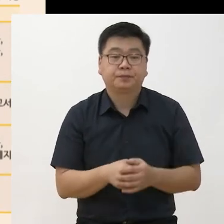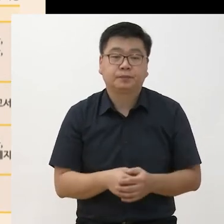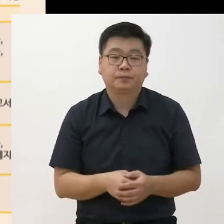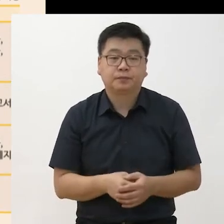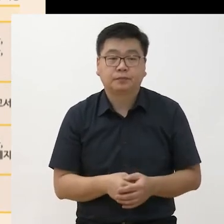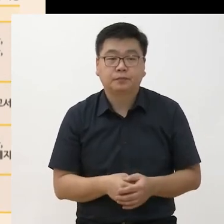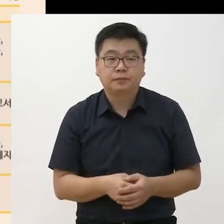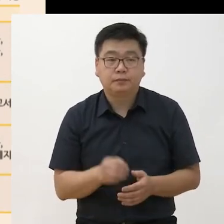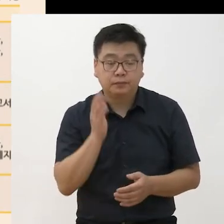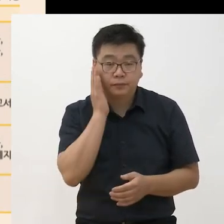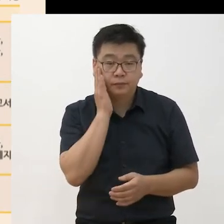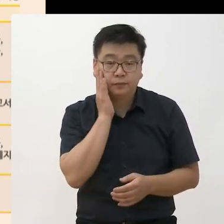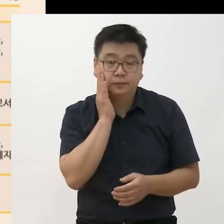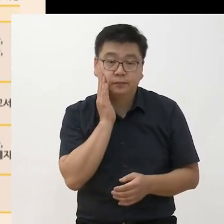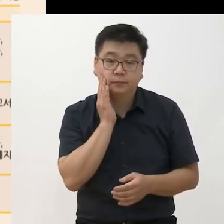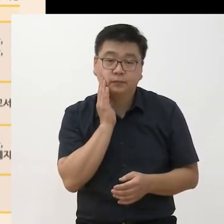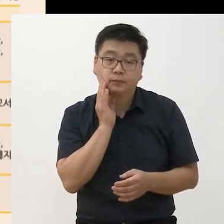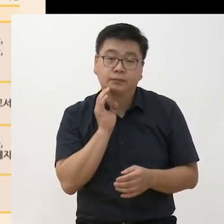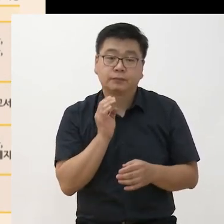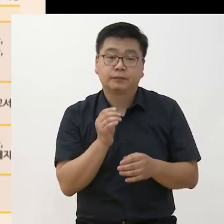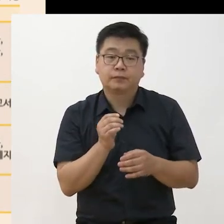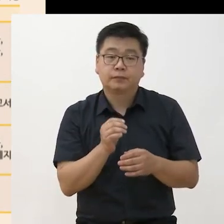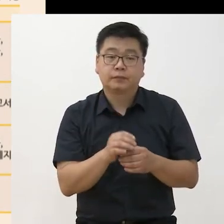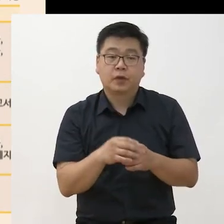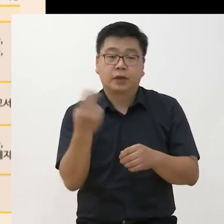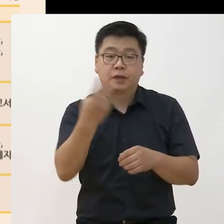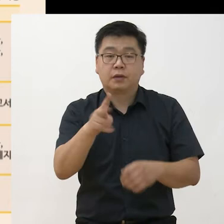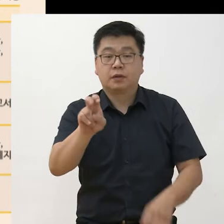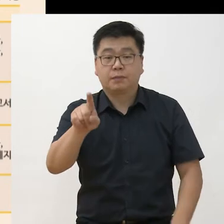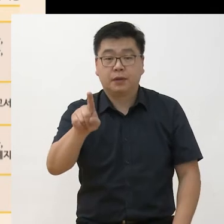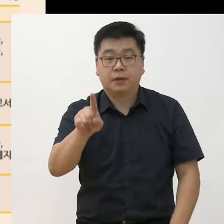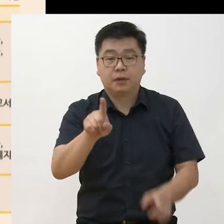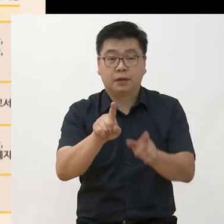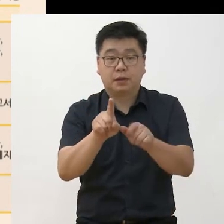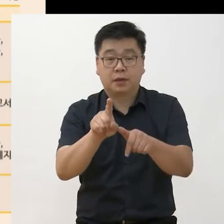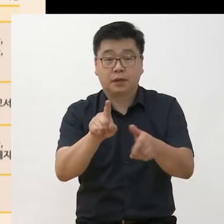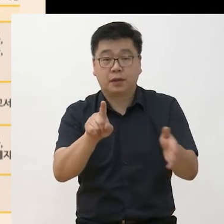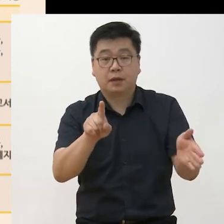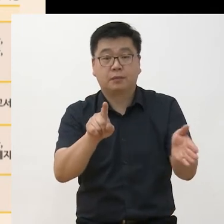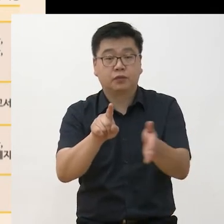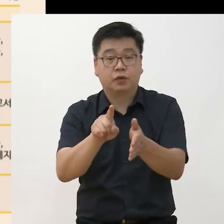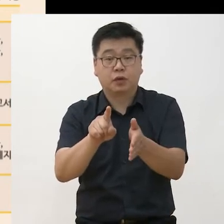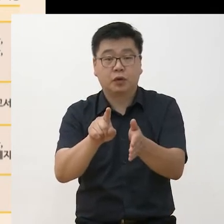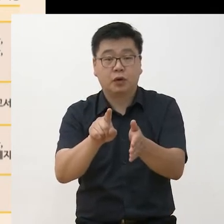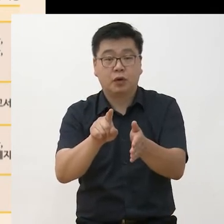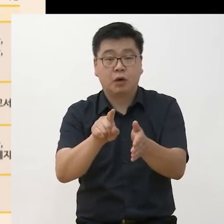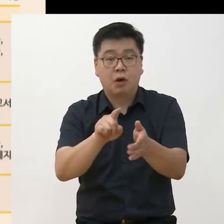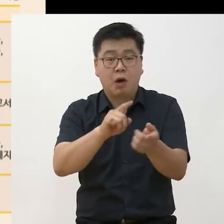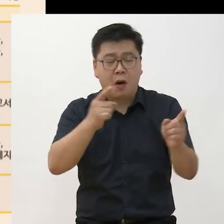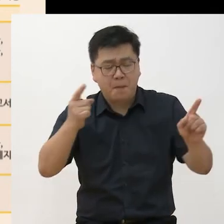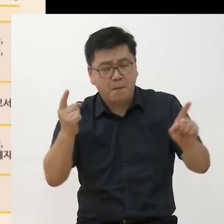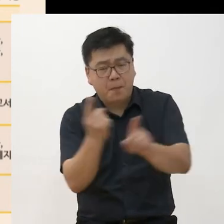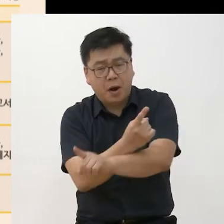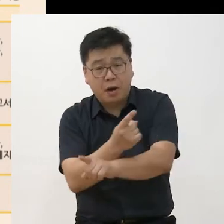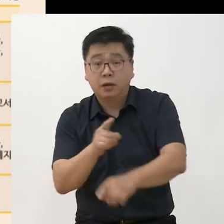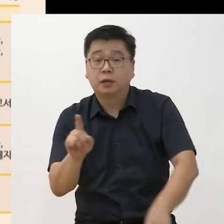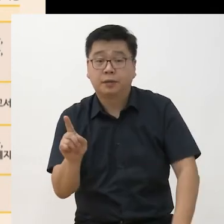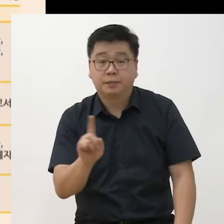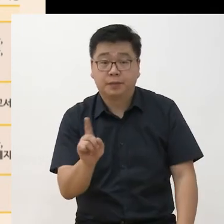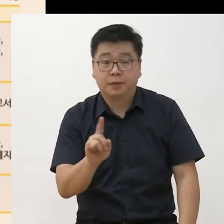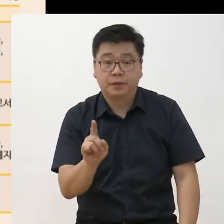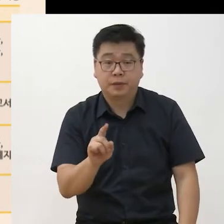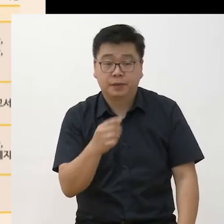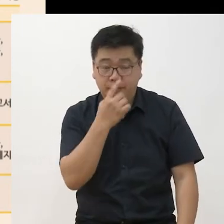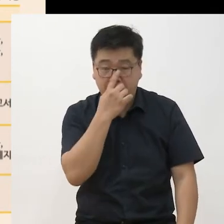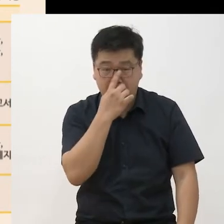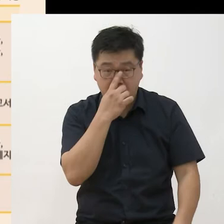그러니까 내년 그러니까 2021년도부터 좀 크게 바뀐 부분 중에 하나가